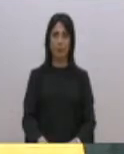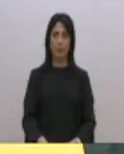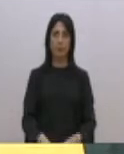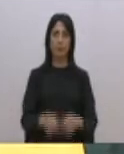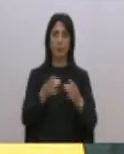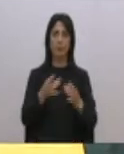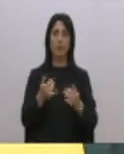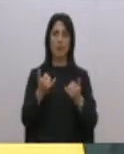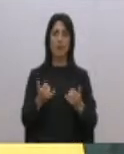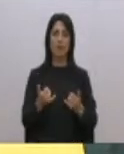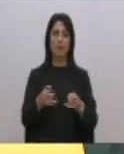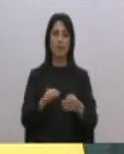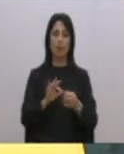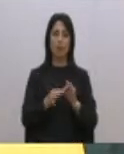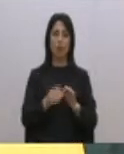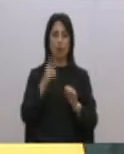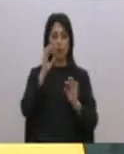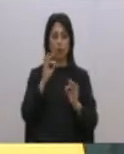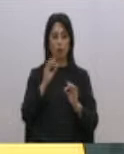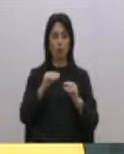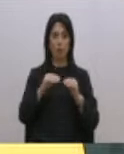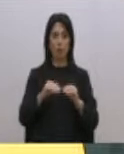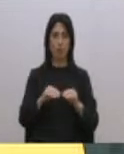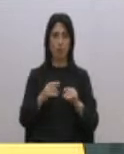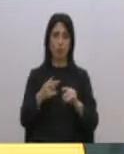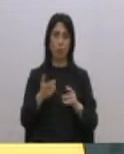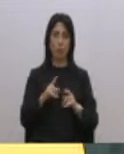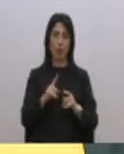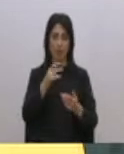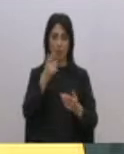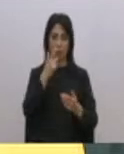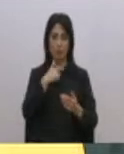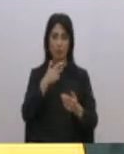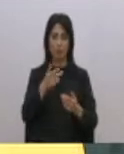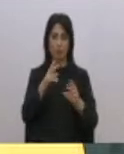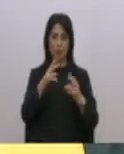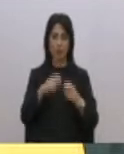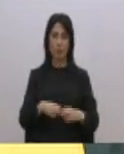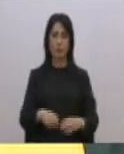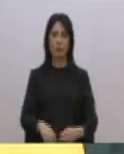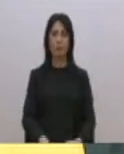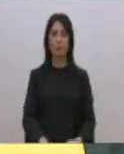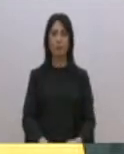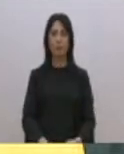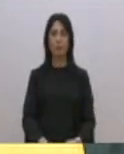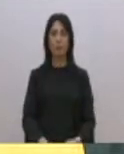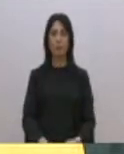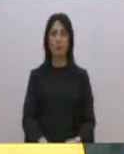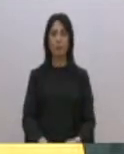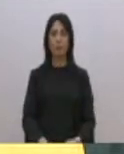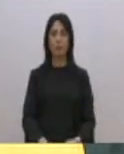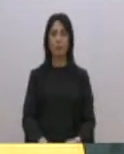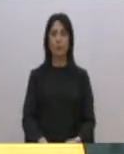უბრალოდ დღეს ეს კონკრეტულ ლოგიკაში ჯდება, მე მგონი და თუ რაღაც ალტერნატიული წინა განვიხილოთ.